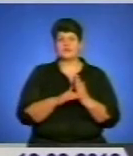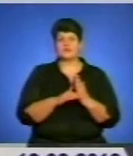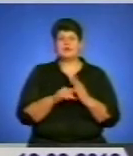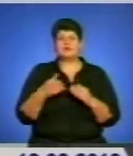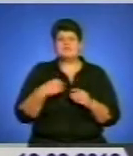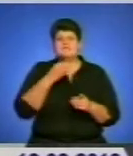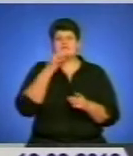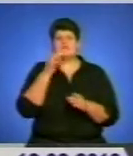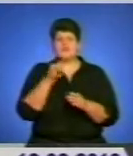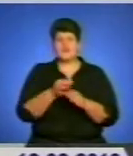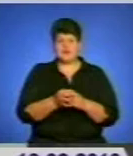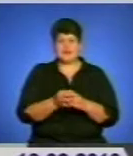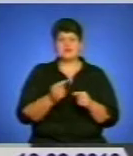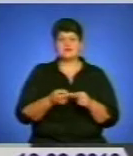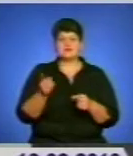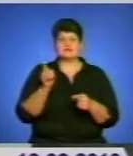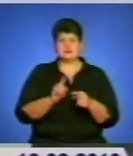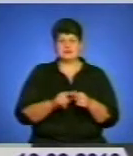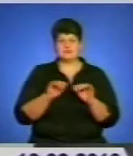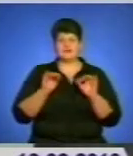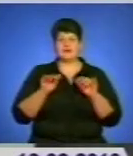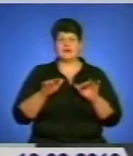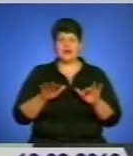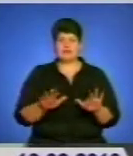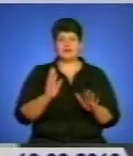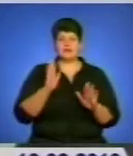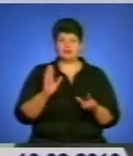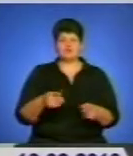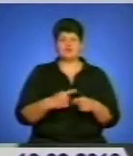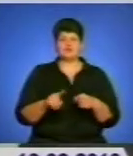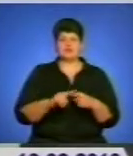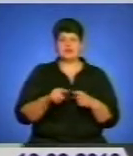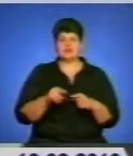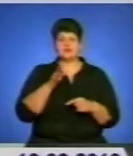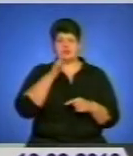ми відповідальні за ці речі, і вони будуть найближчим часом